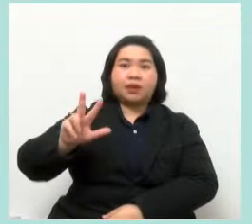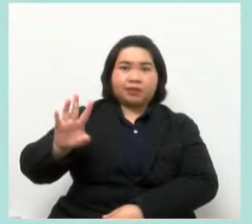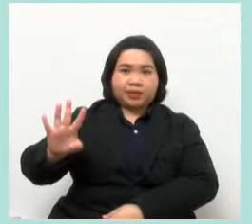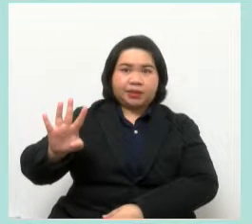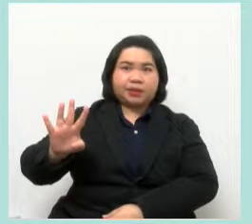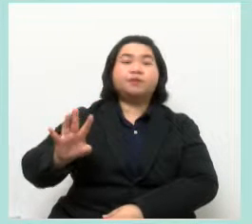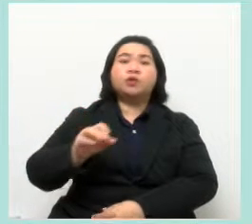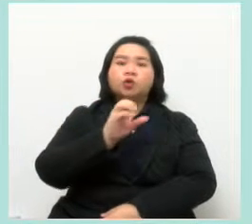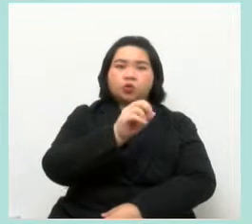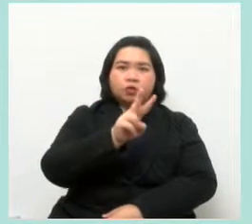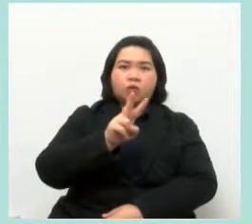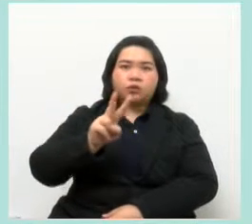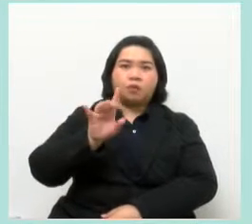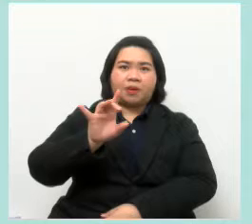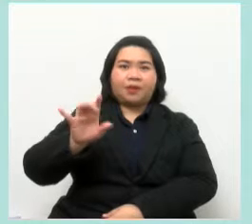022885934